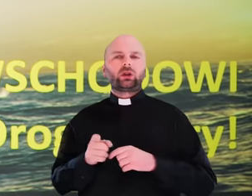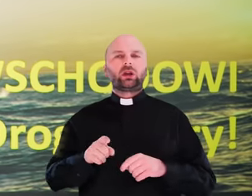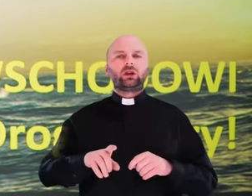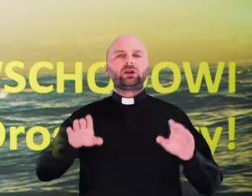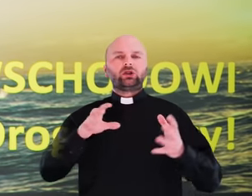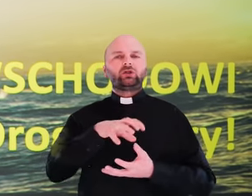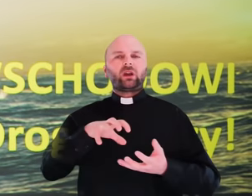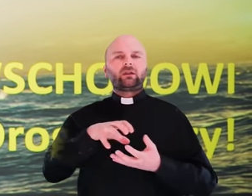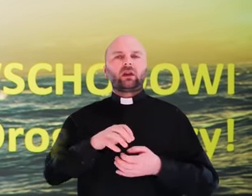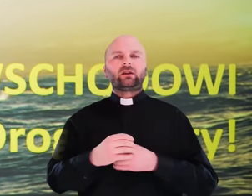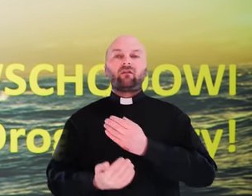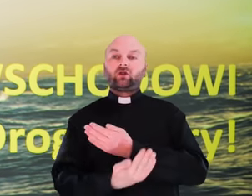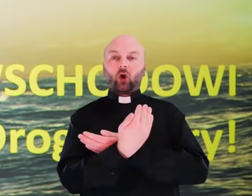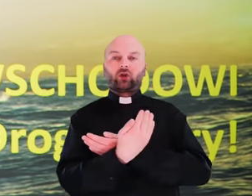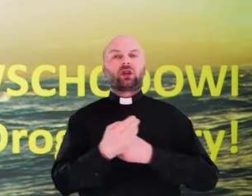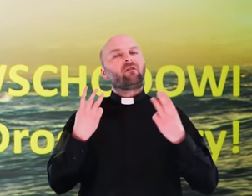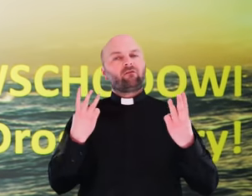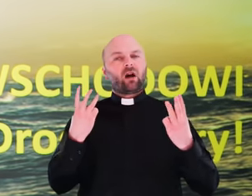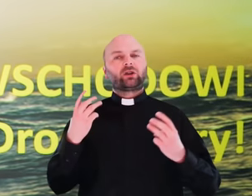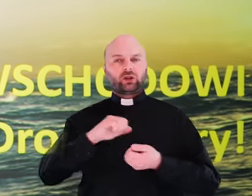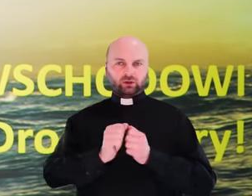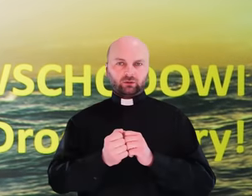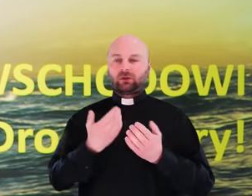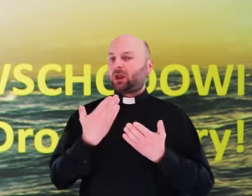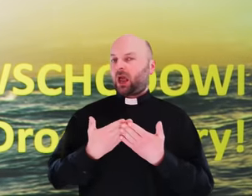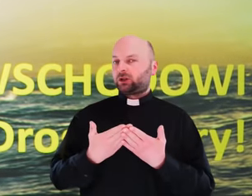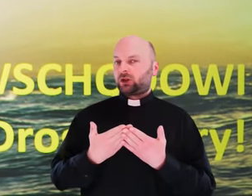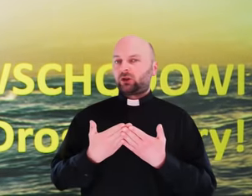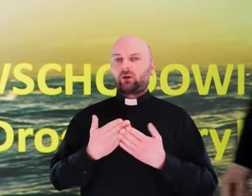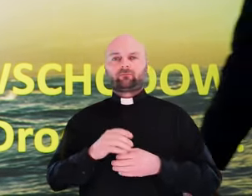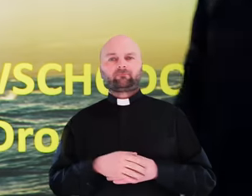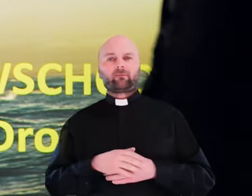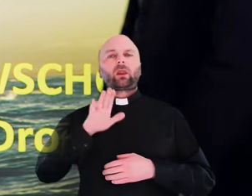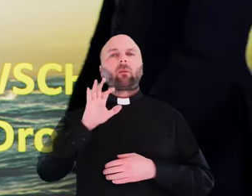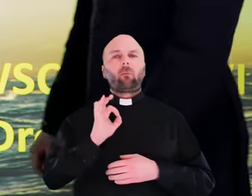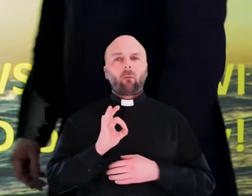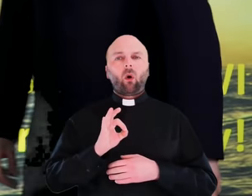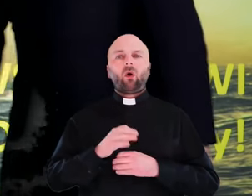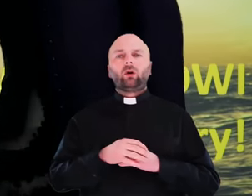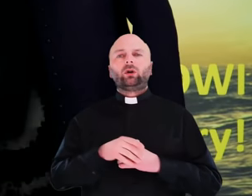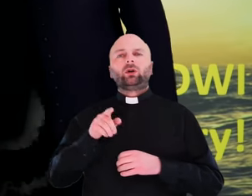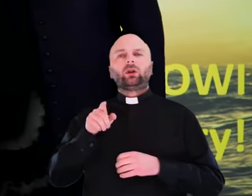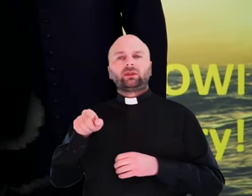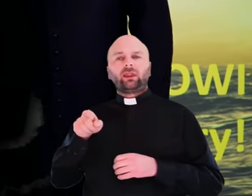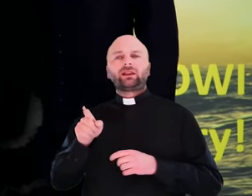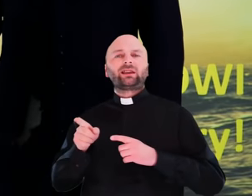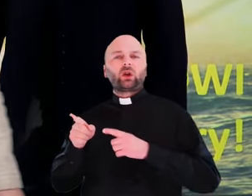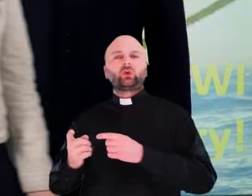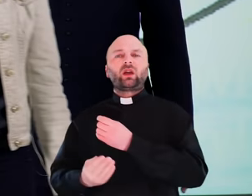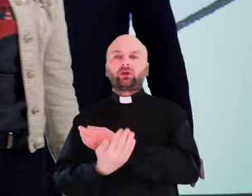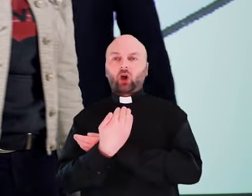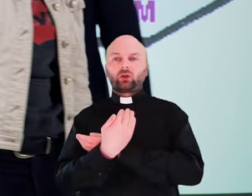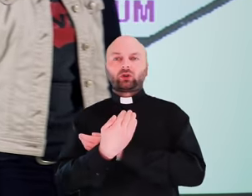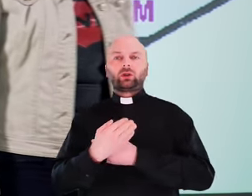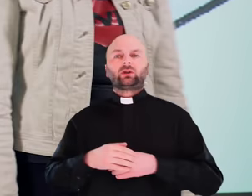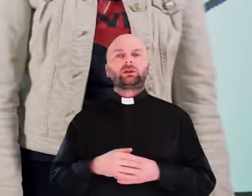wschodni, są ważne nie tylko w naszej bajkowej podróży, ale również w innej ważnej sprawie. Powiem wam tak,